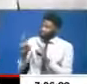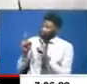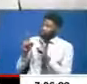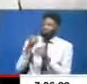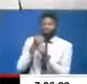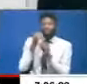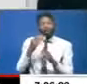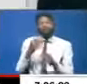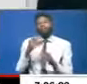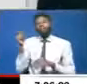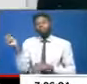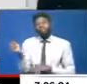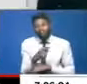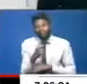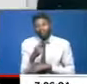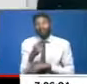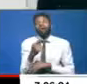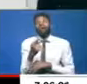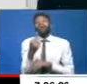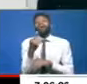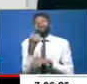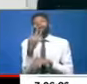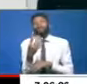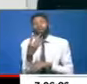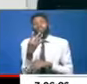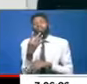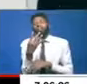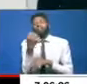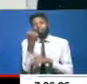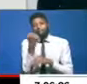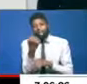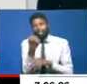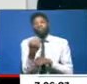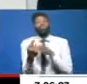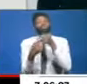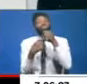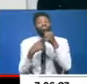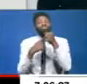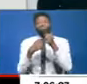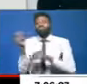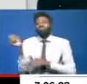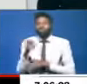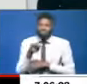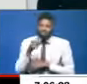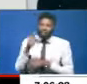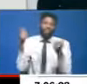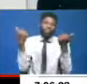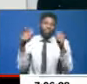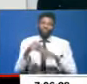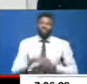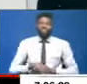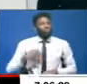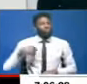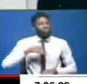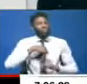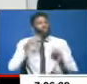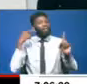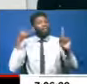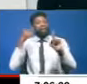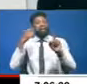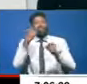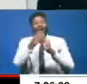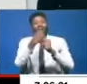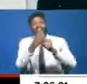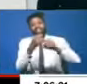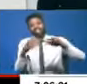Mei na Juni. It is not meant to really sabotage the work. It is also meant to send some signals that we, as employees of this